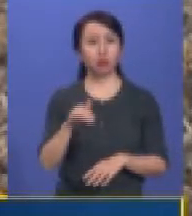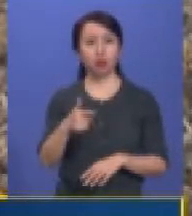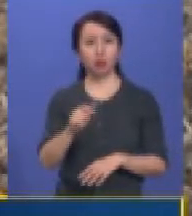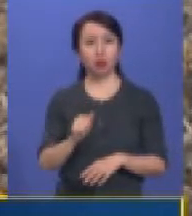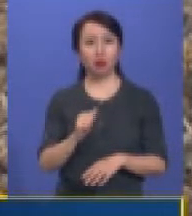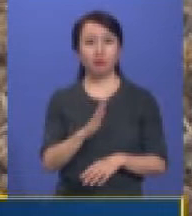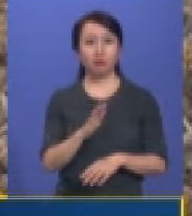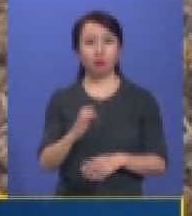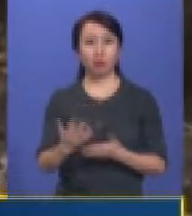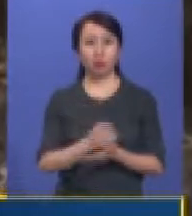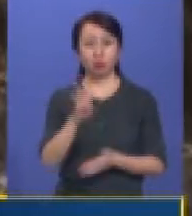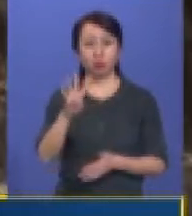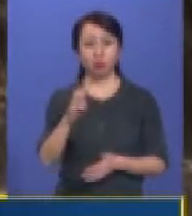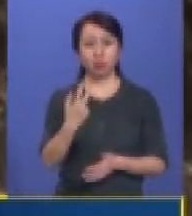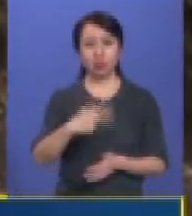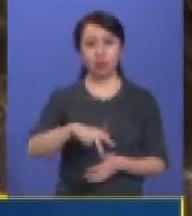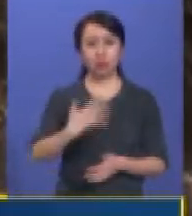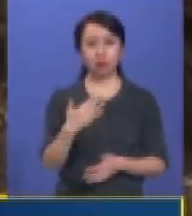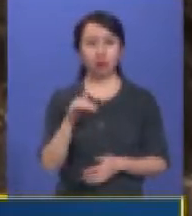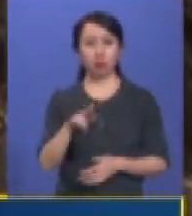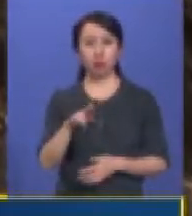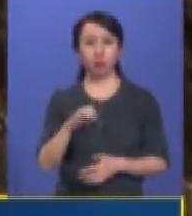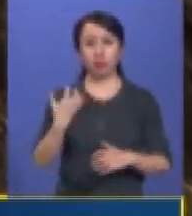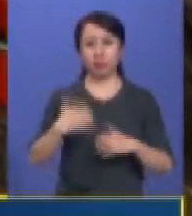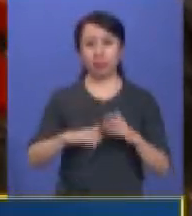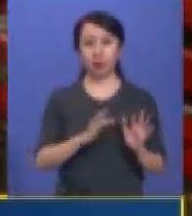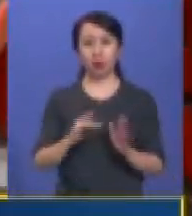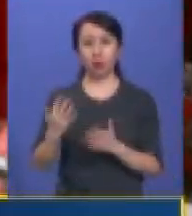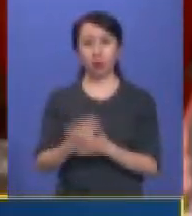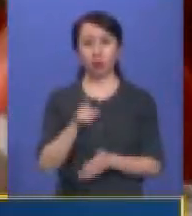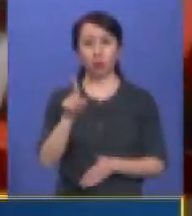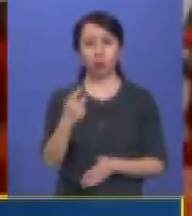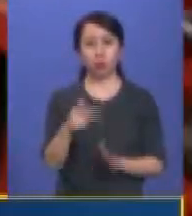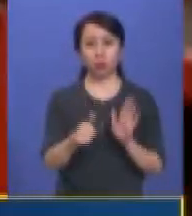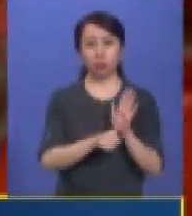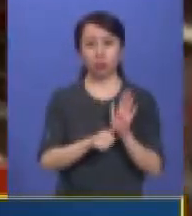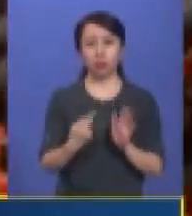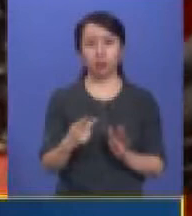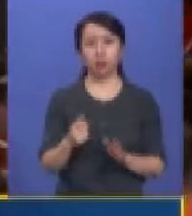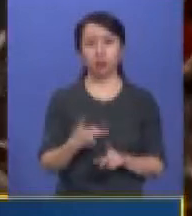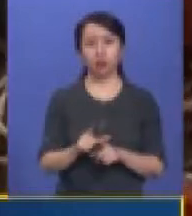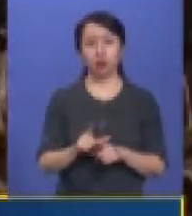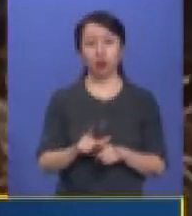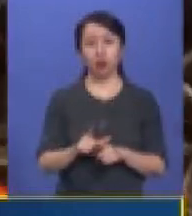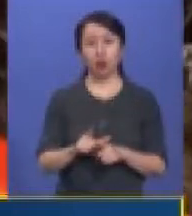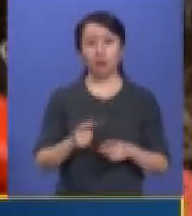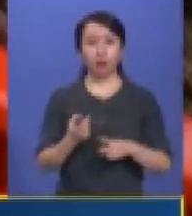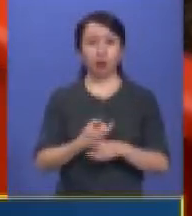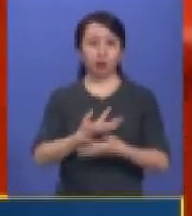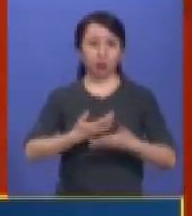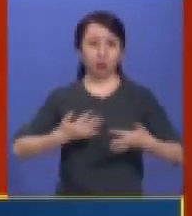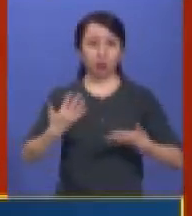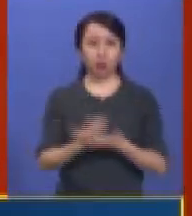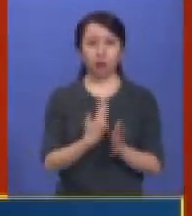гектаров. Валовый сбор составляет 435 тысяч тонн. Средняя урожайность – 136 центнера. Что касается овощей, валовой